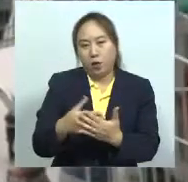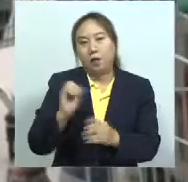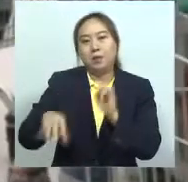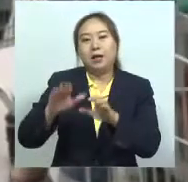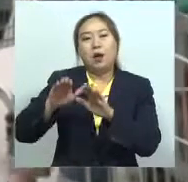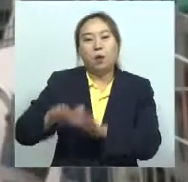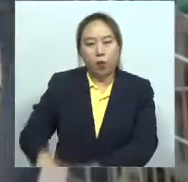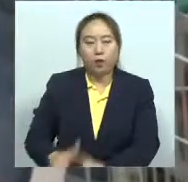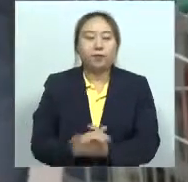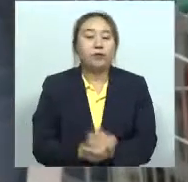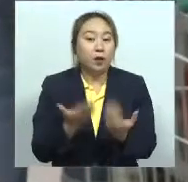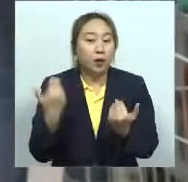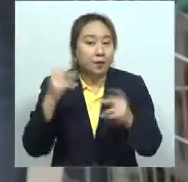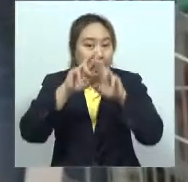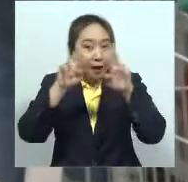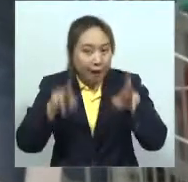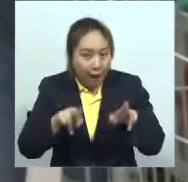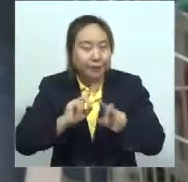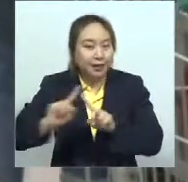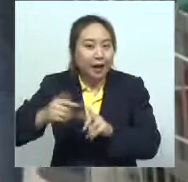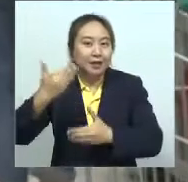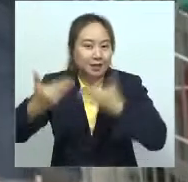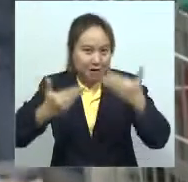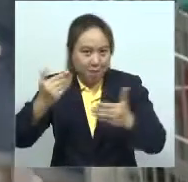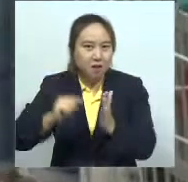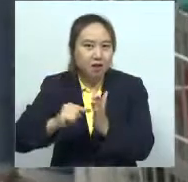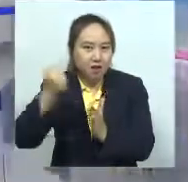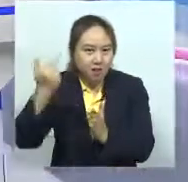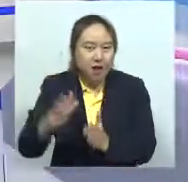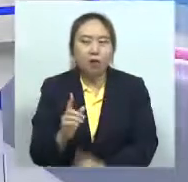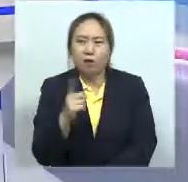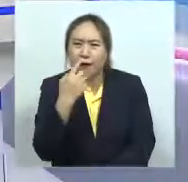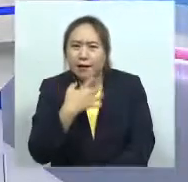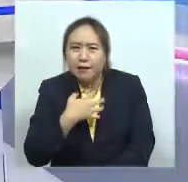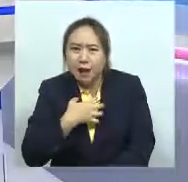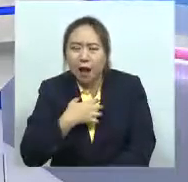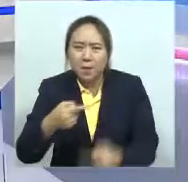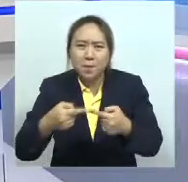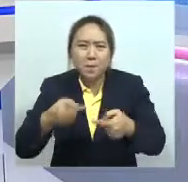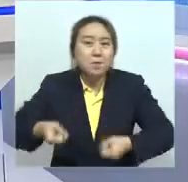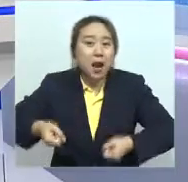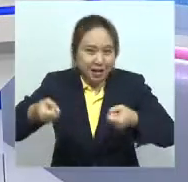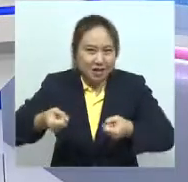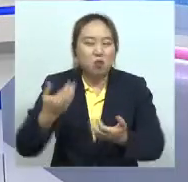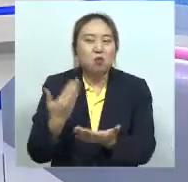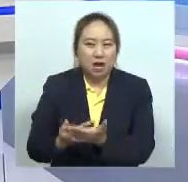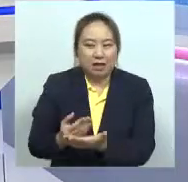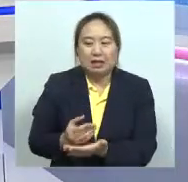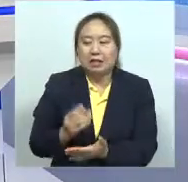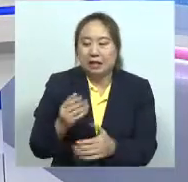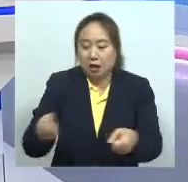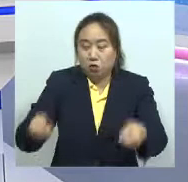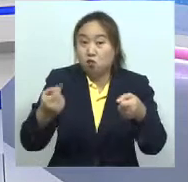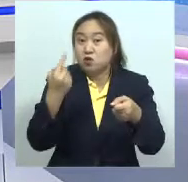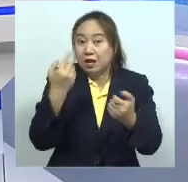หลายห้างร้านที่เริ่มกิจกรรมนี้แล้วนะคะ ใช่ค่ะ ถ้าใครอยากจะได้ถุงพลาสติกต้องจ่ายเพิ่ม1บาทนะคะ